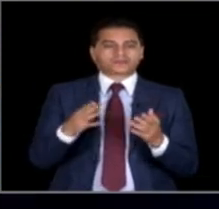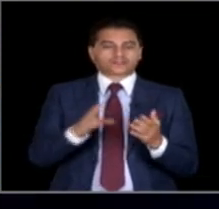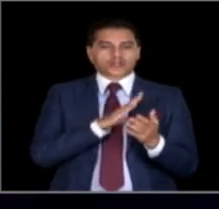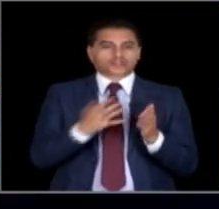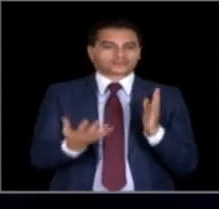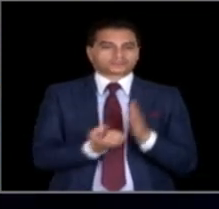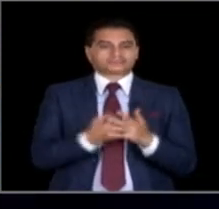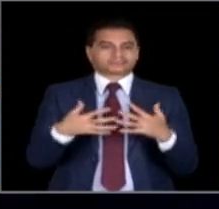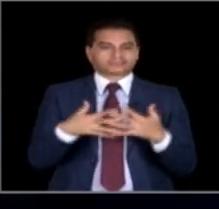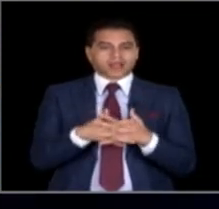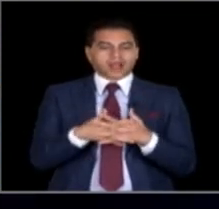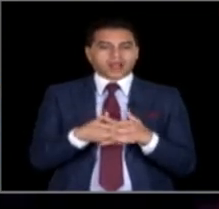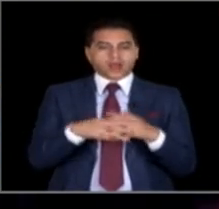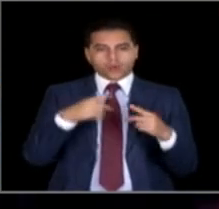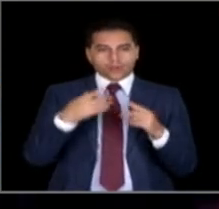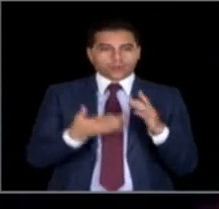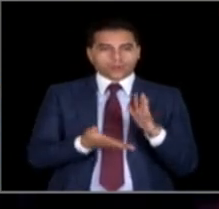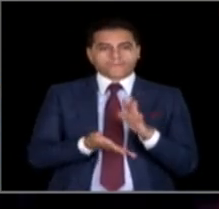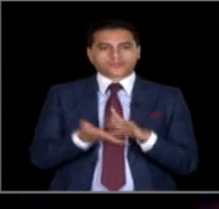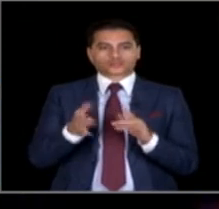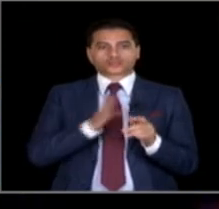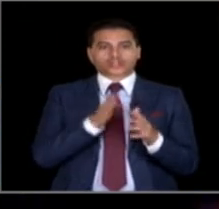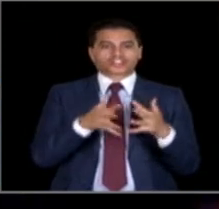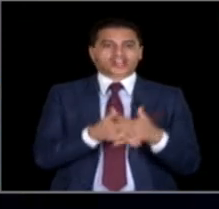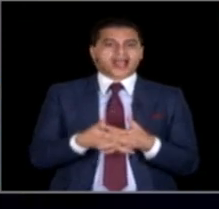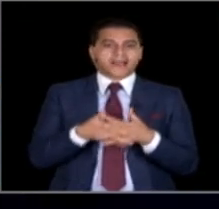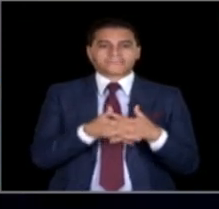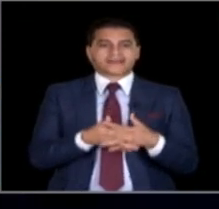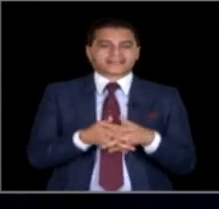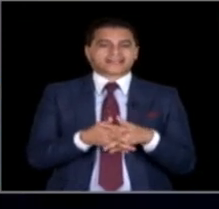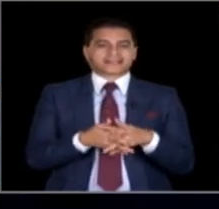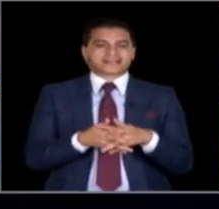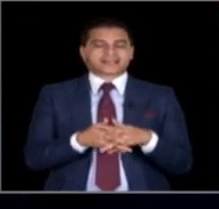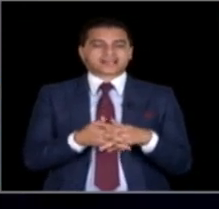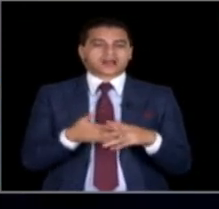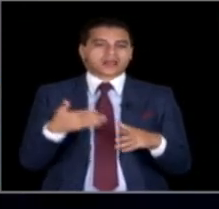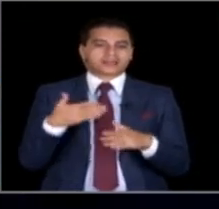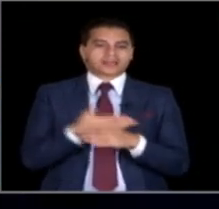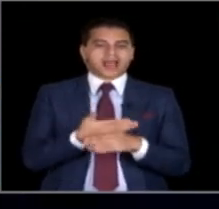القوات ومشوا. فالجيش الأمريكي هجم عليهم في